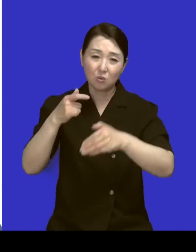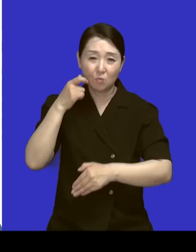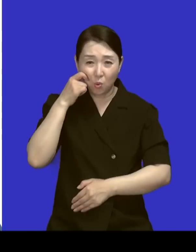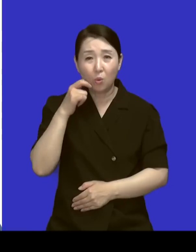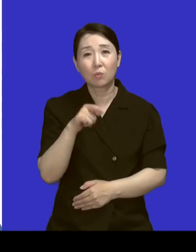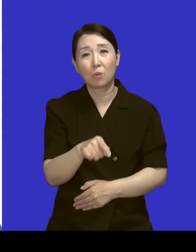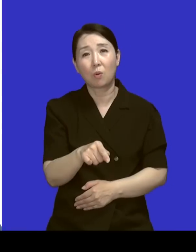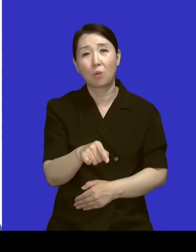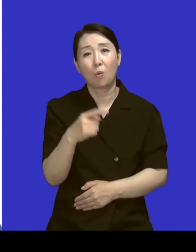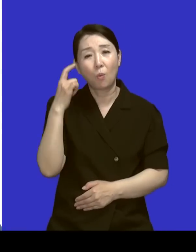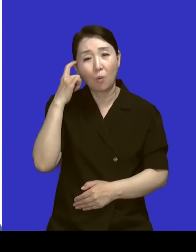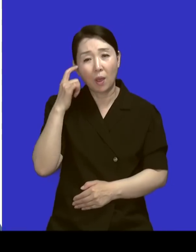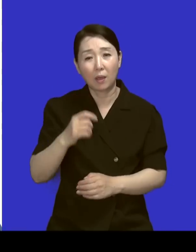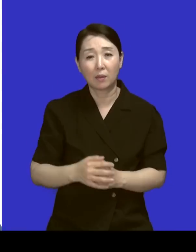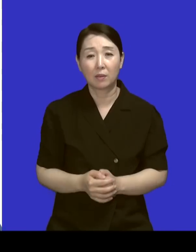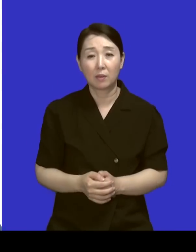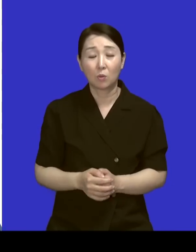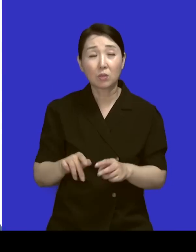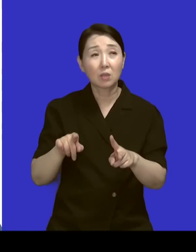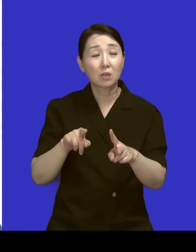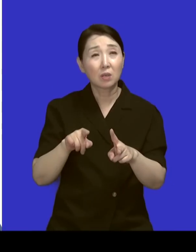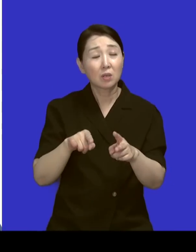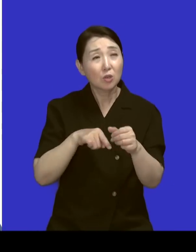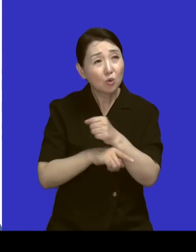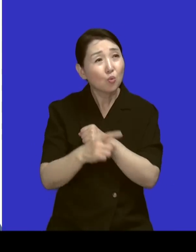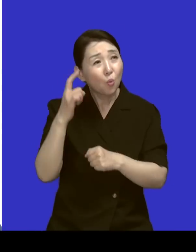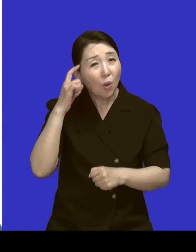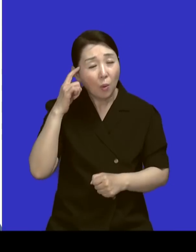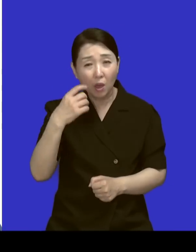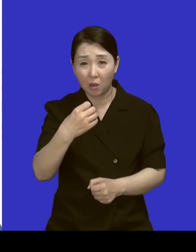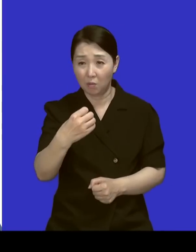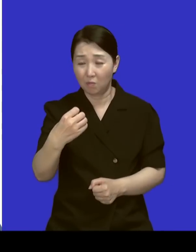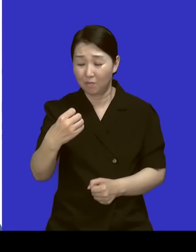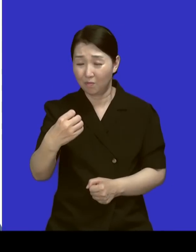네. 혹시 이유를 말해줄 수 있니? 예.